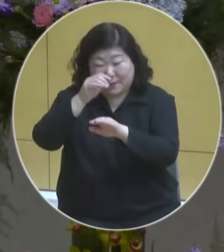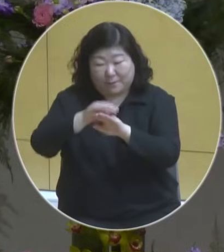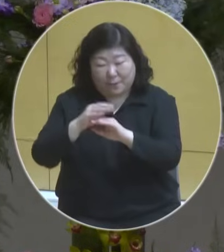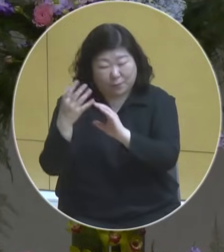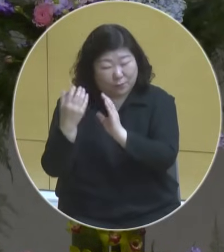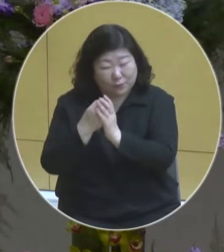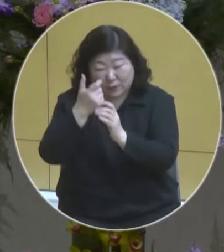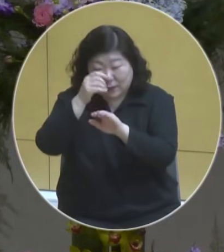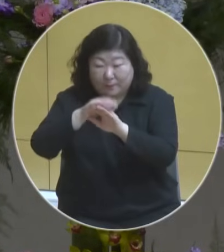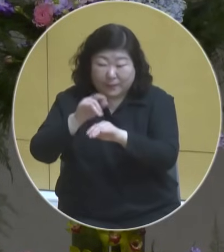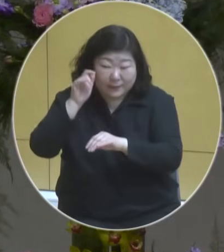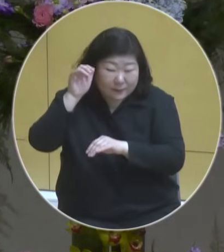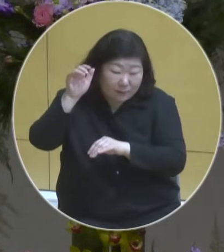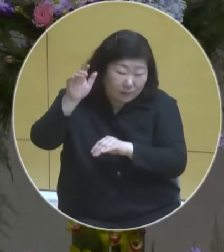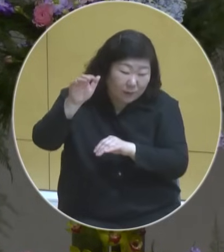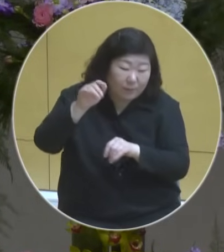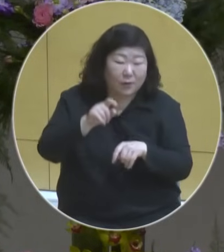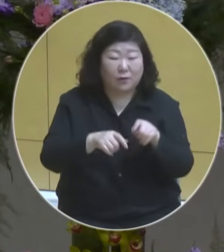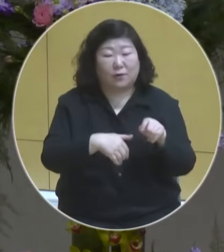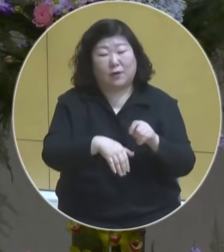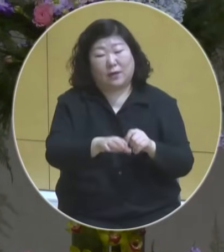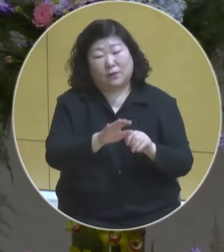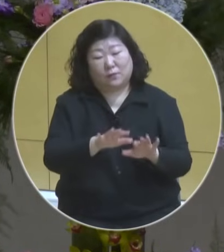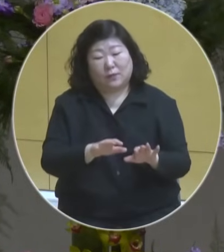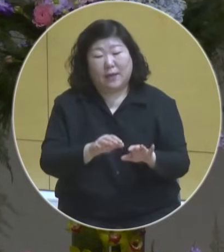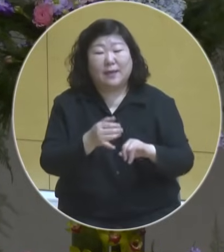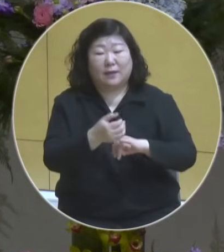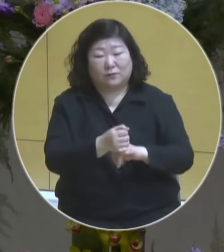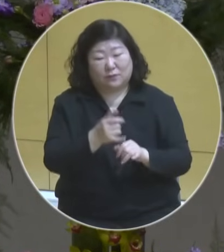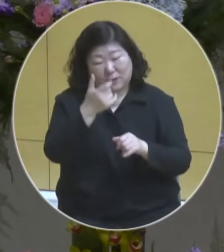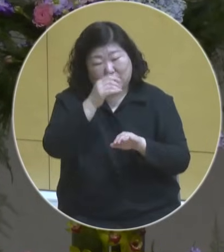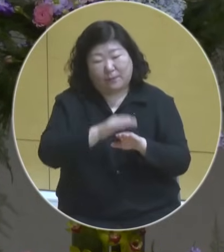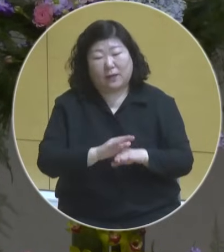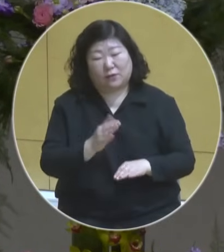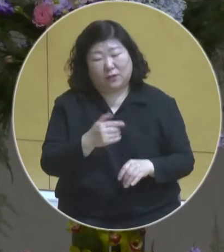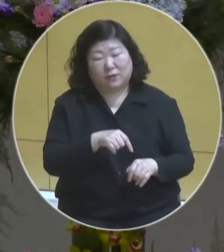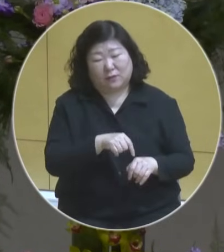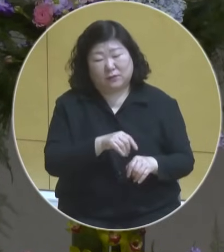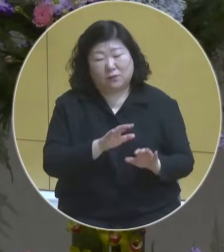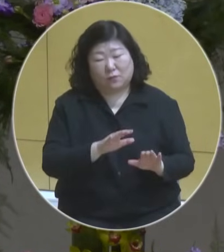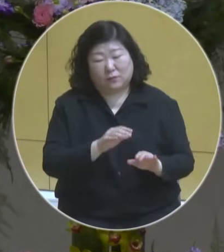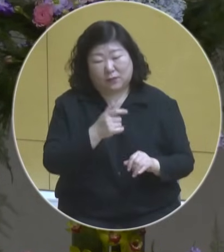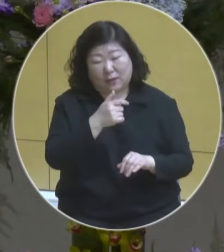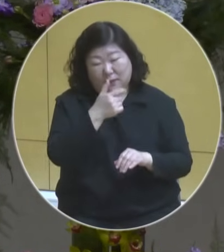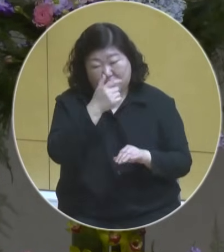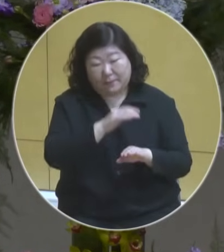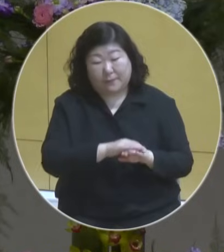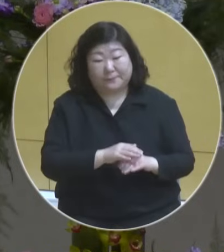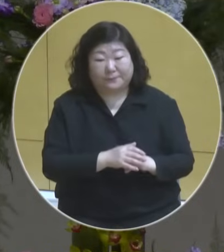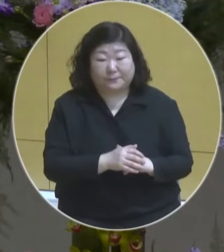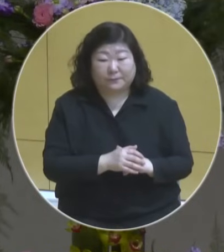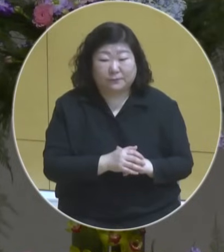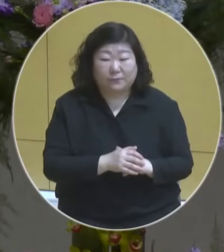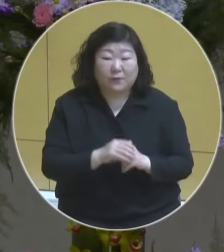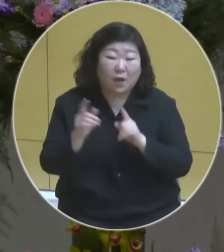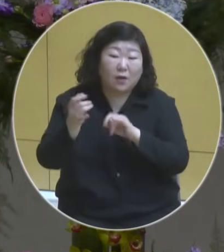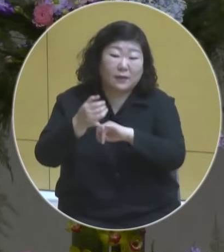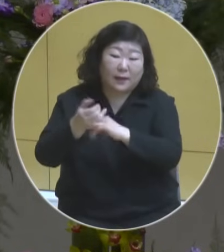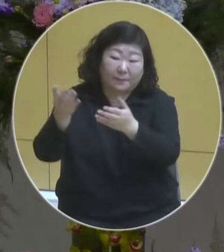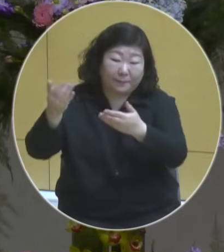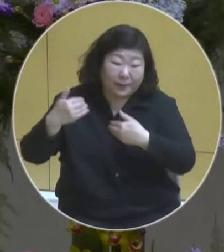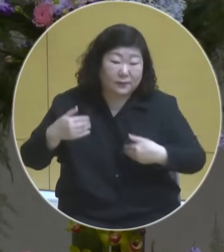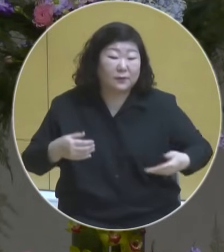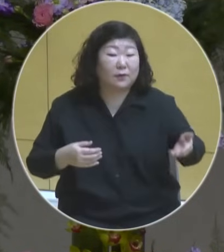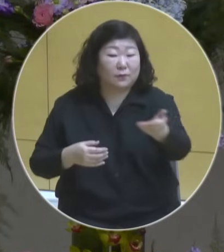그 예배를 사하며 오늘 걸어가는 그런 약속의 예배가 되는 것 그 언을은 여분 심하지 말기를